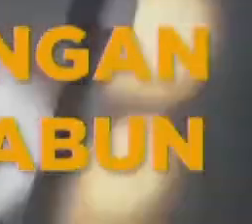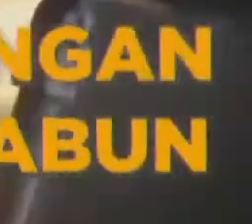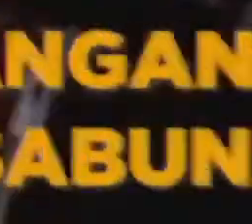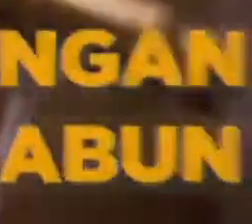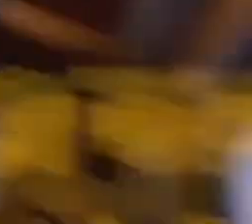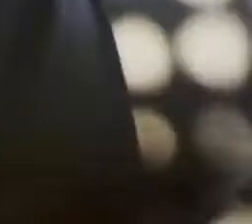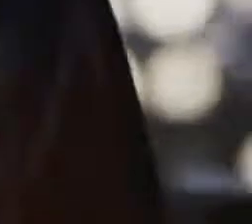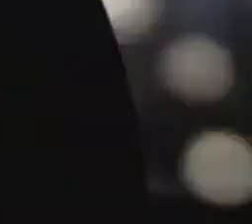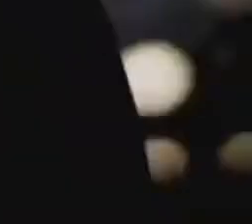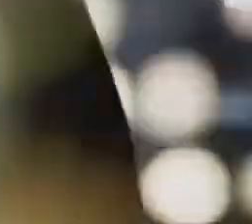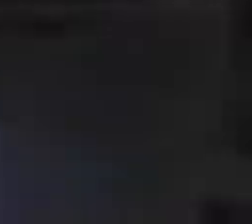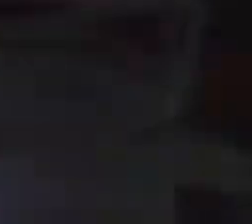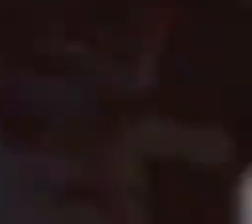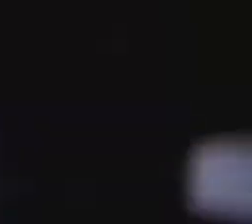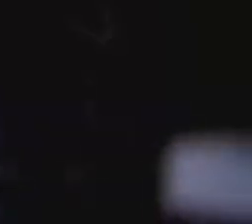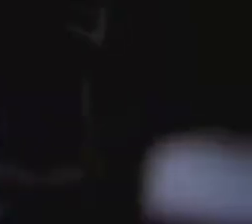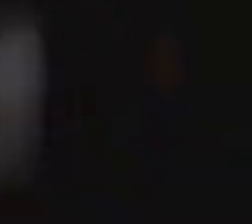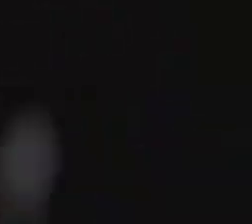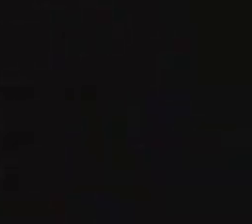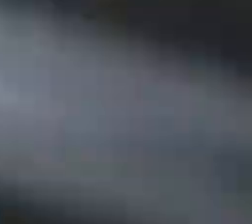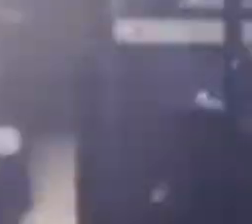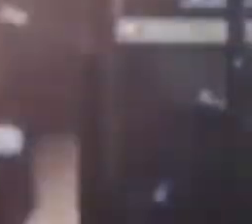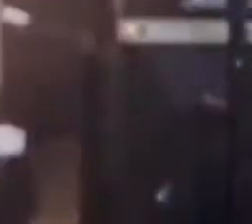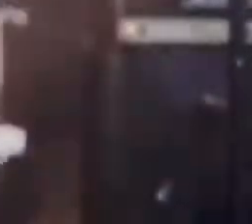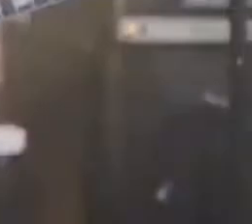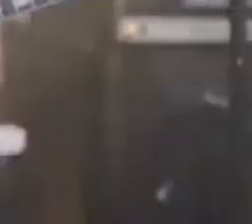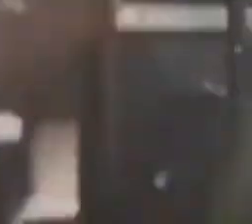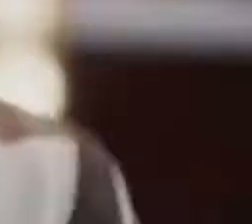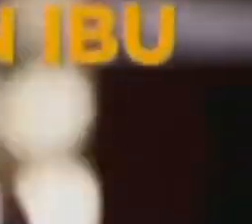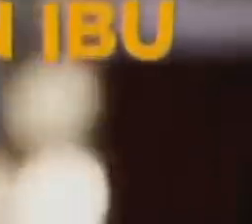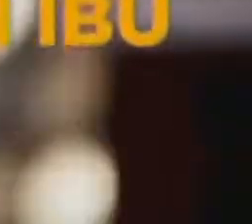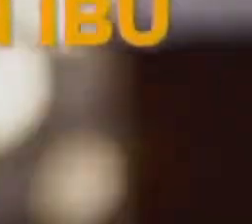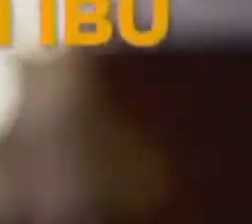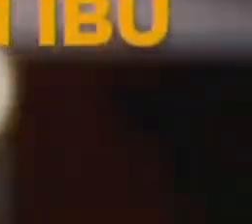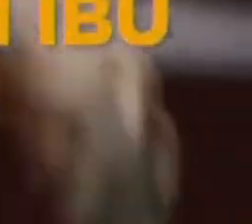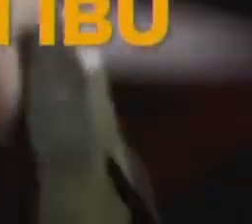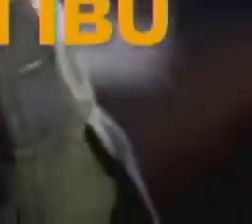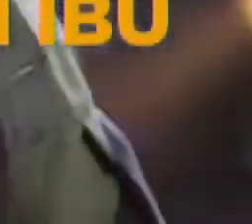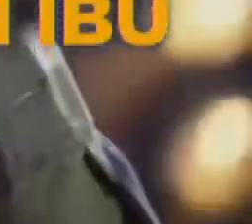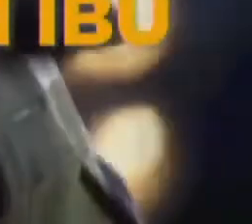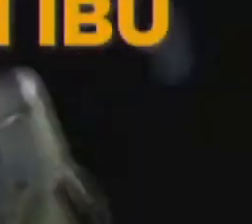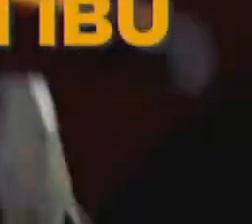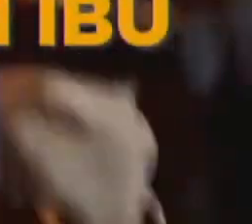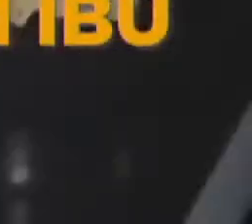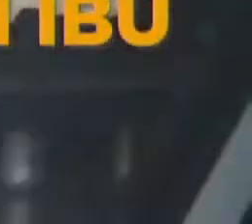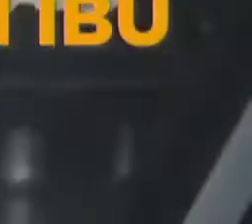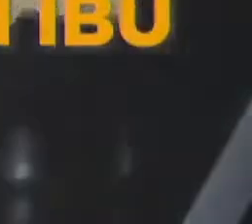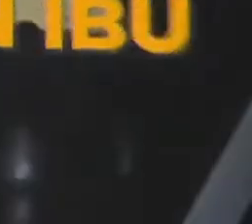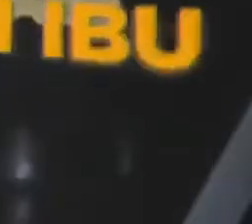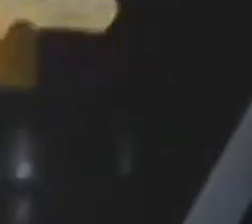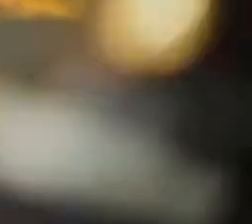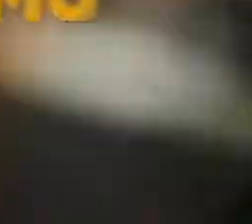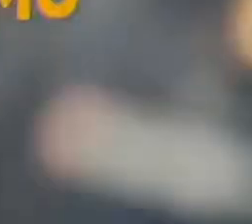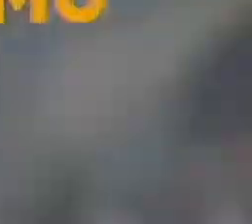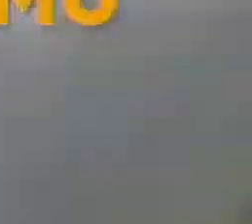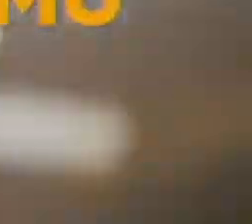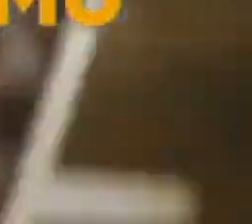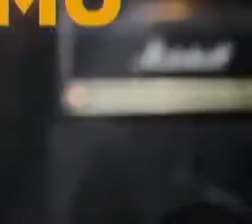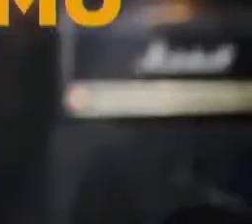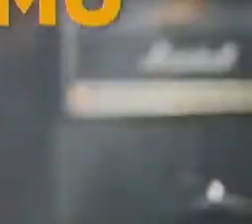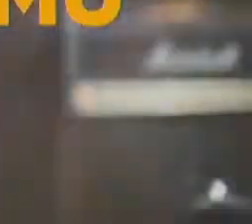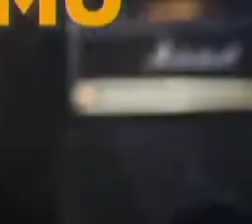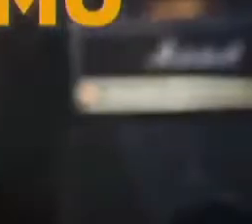pakai sabun jangan sampai setelah ingat bangunan Ibu